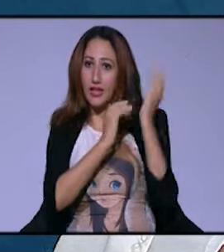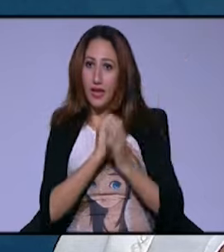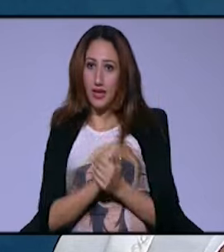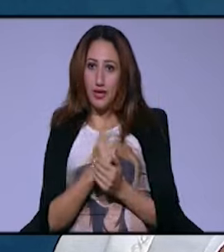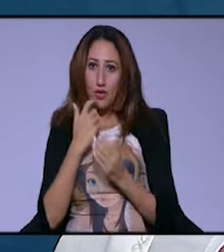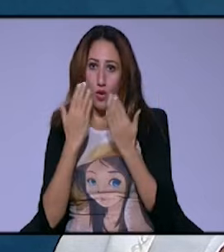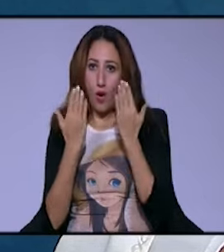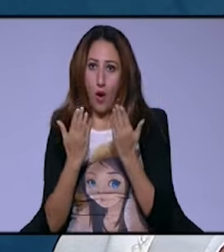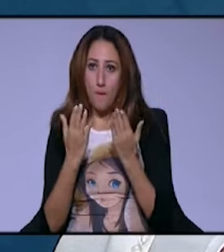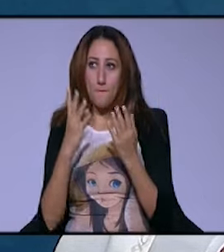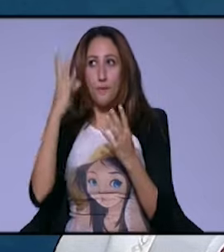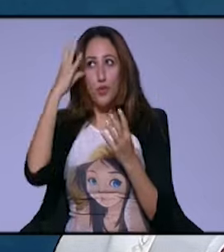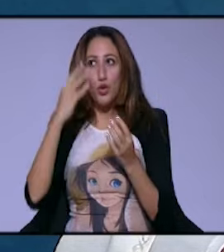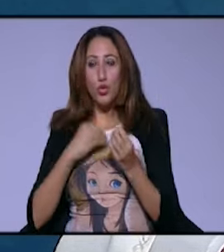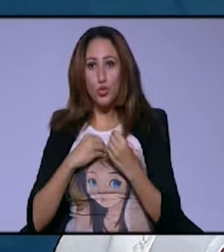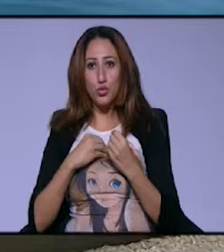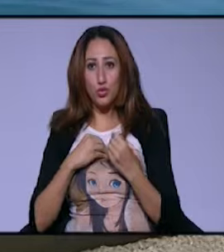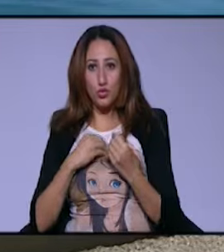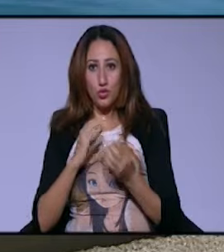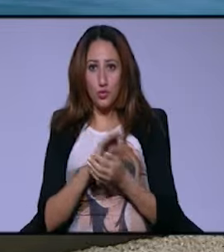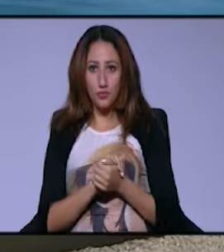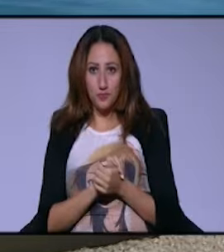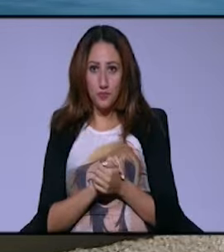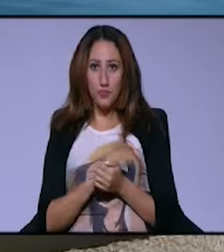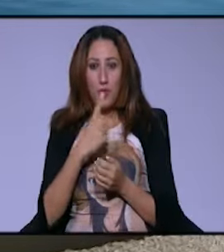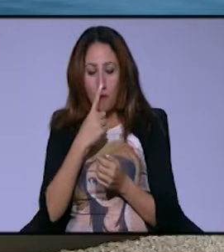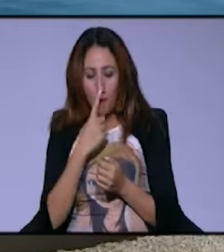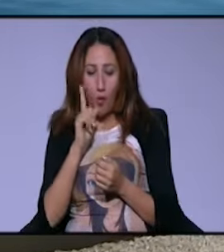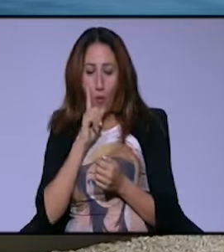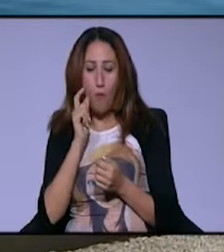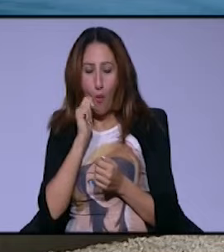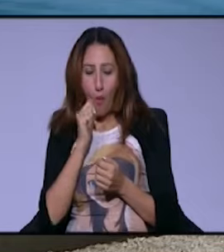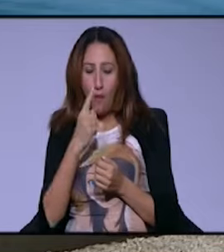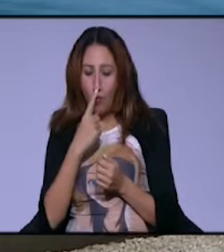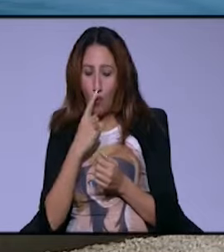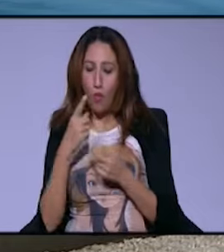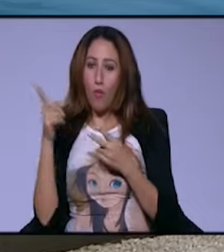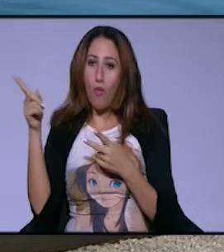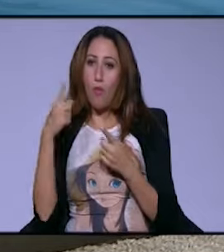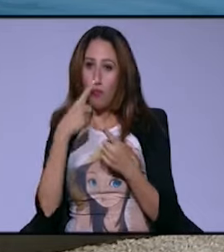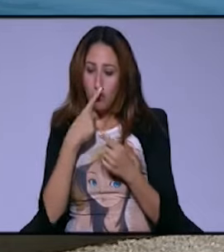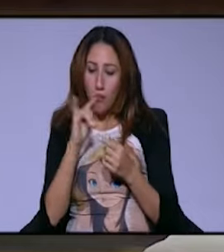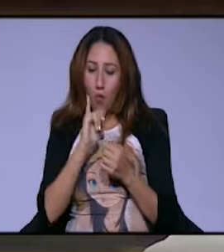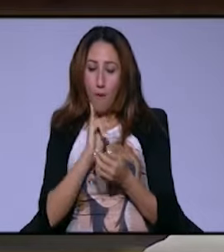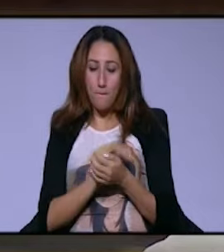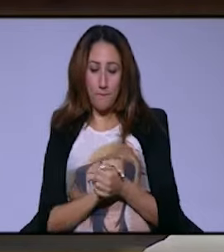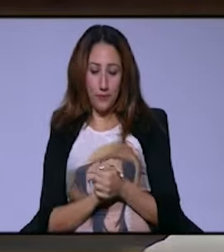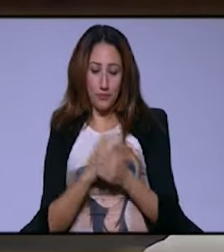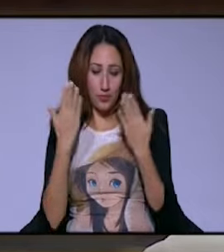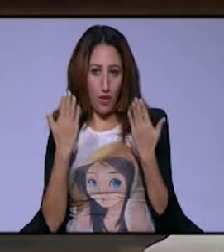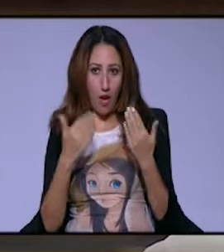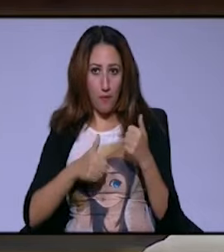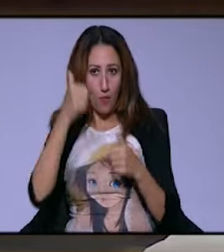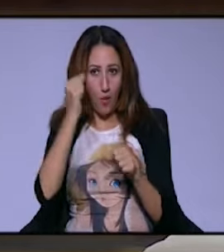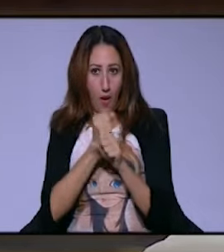سبحانه وتعالى أن يرزقني بر ورضاه، بر وبر أمي ورضاهم علينا إن شاء الله. ربنا يتقبل كل